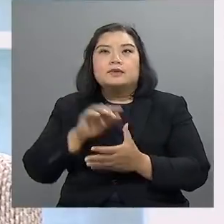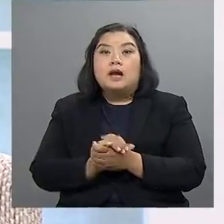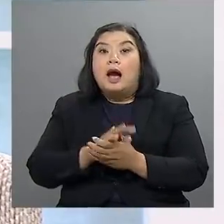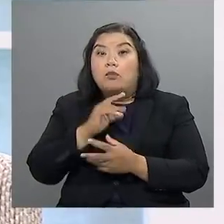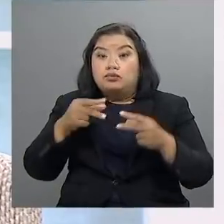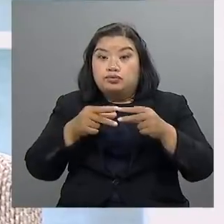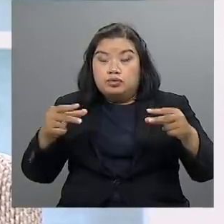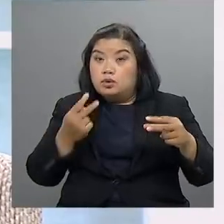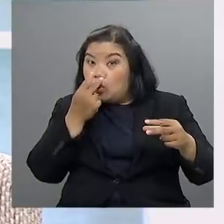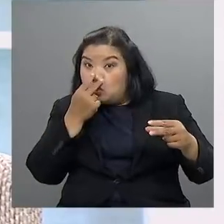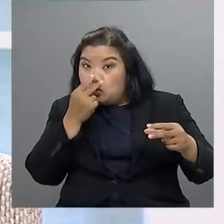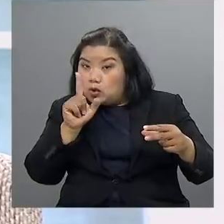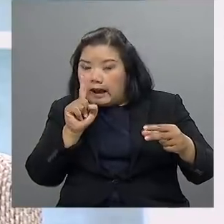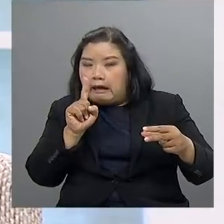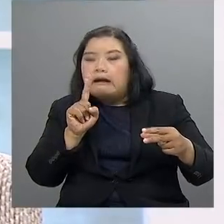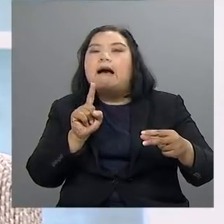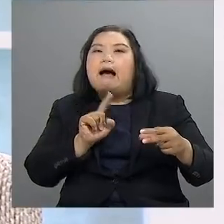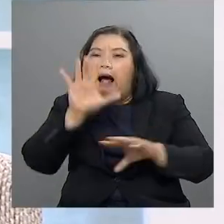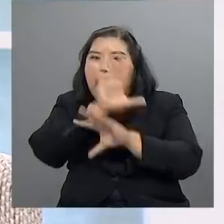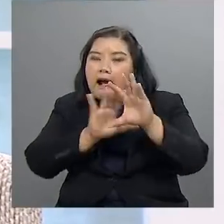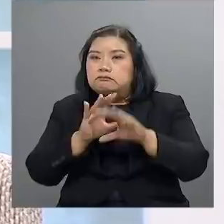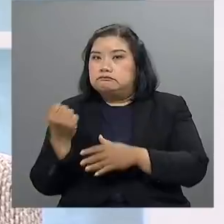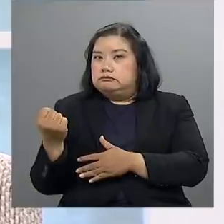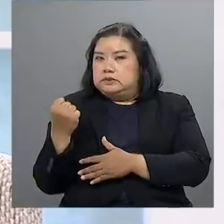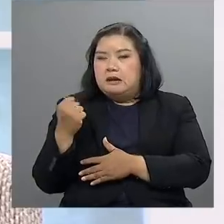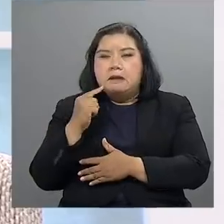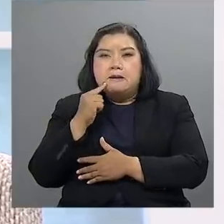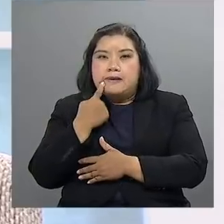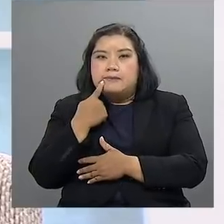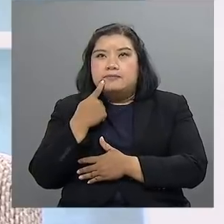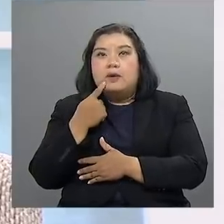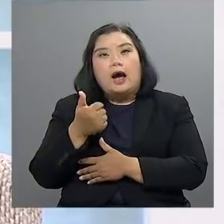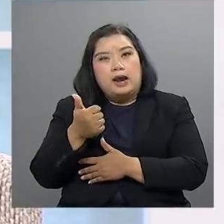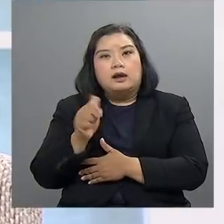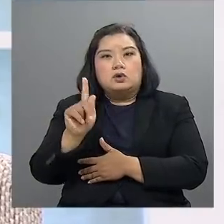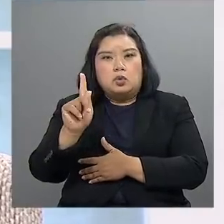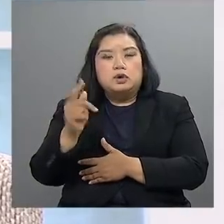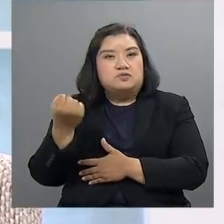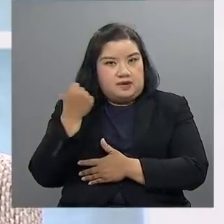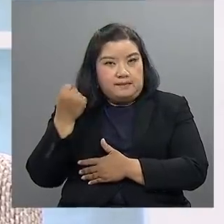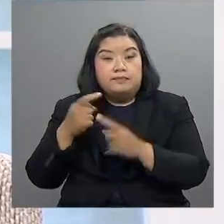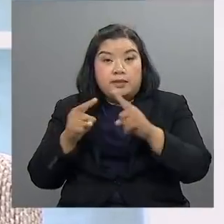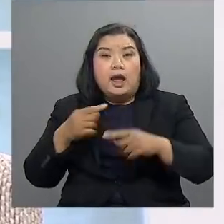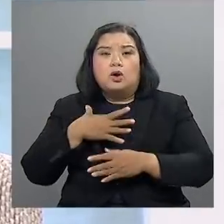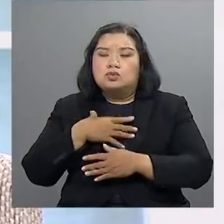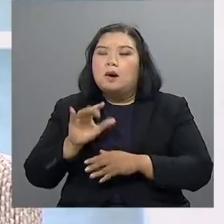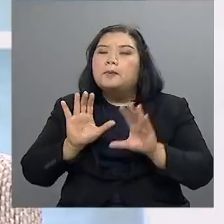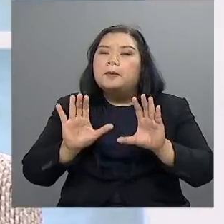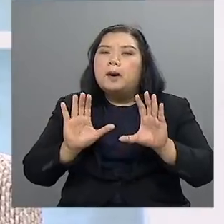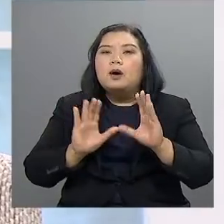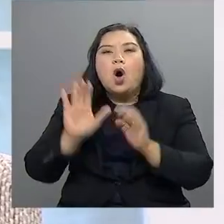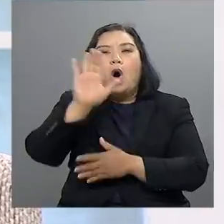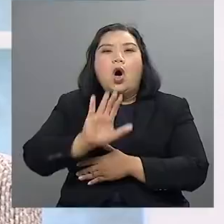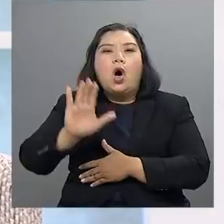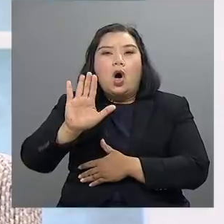สีถ้าเกิดว่าอยากได้แบบเข้มๆรสจัดๆหน่อยขมๆหน่อยต้องเป็นเขียวเข้มแต่ถ้าหากว่าอยากได้รสอ่อนๆเอามากินคู่กับ